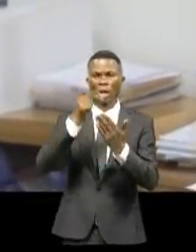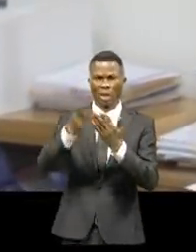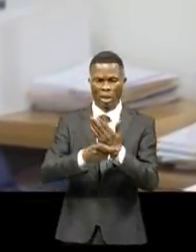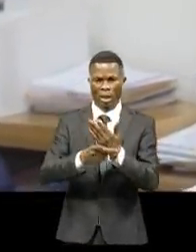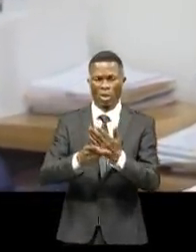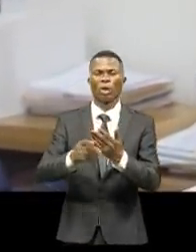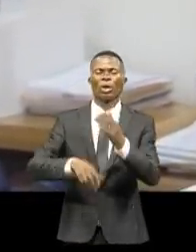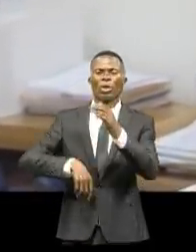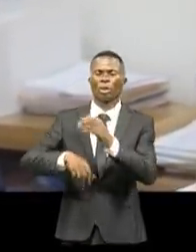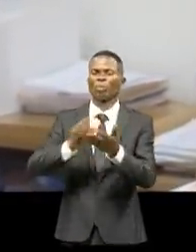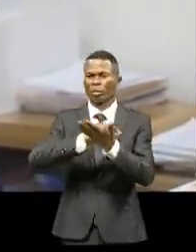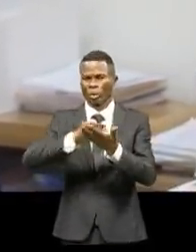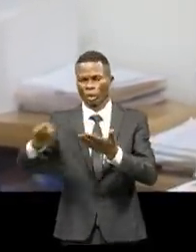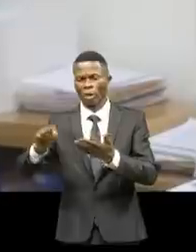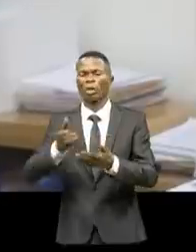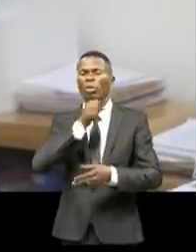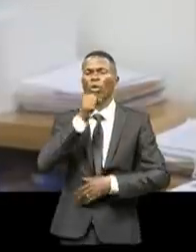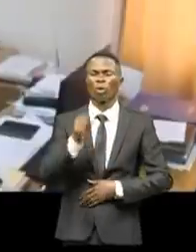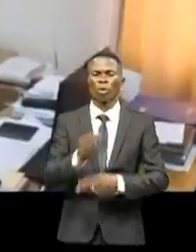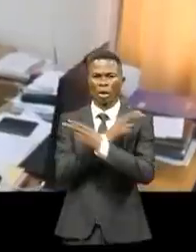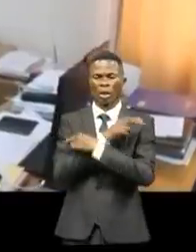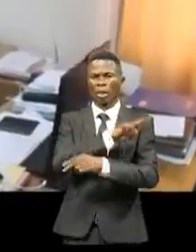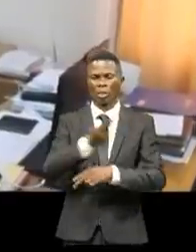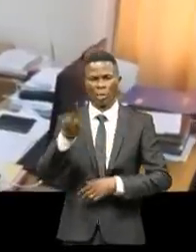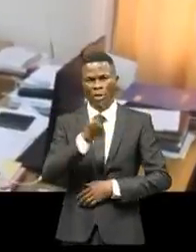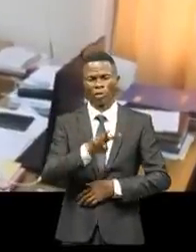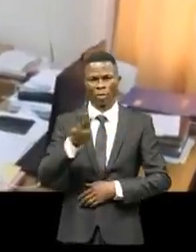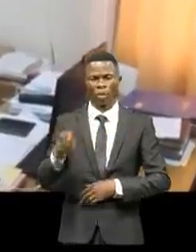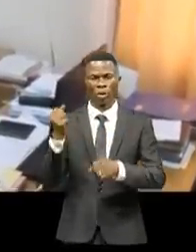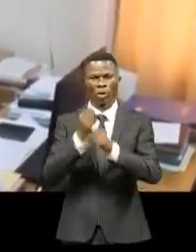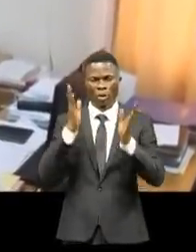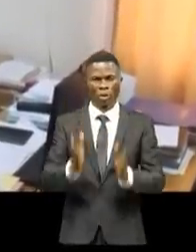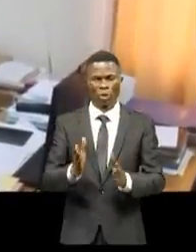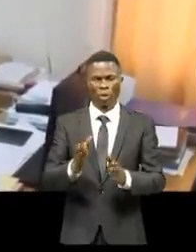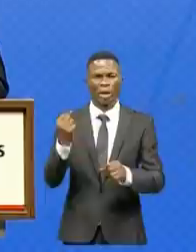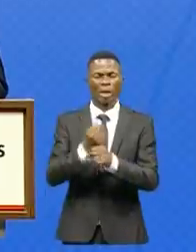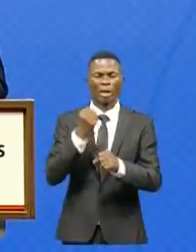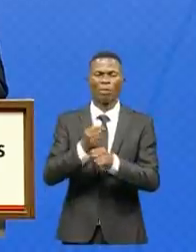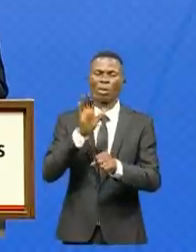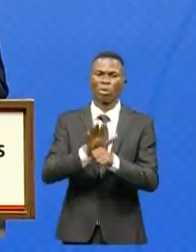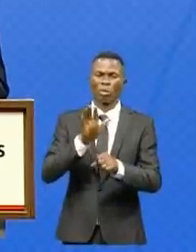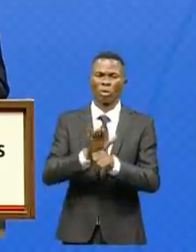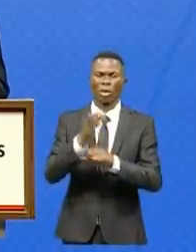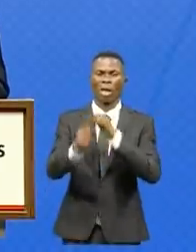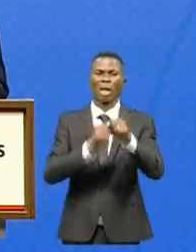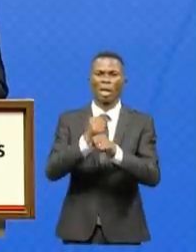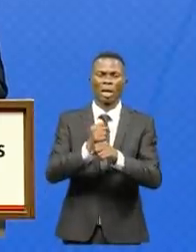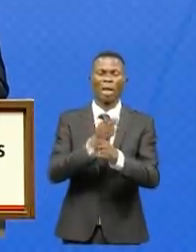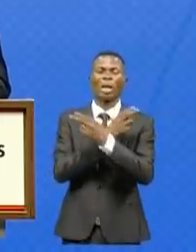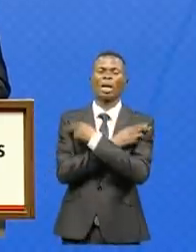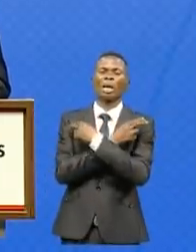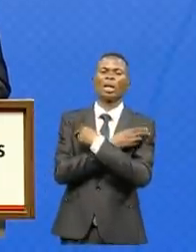la retraite progressive défini pour 2022, les agents ayant très largement dépassé l'âge de la